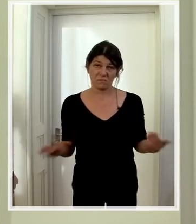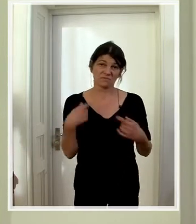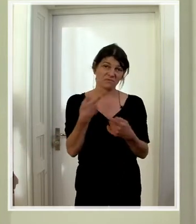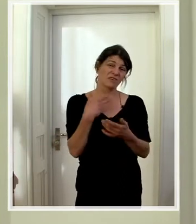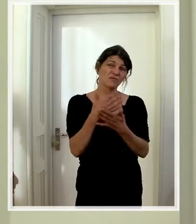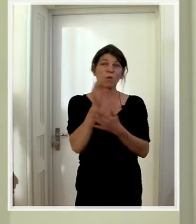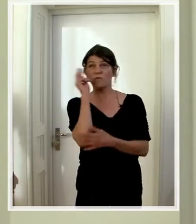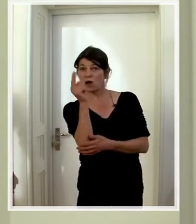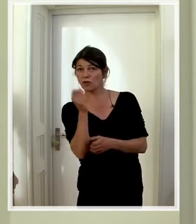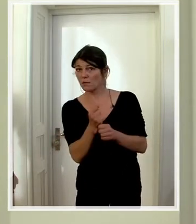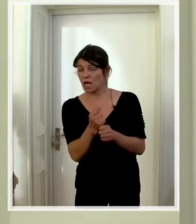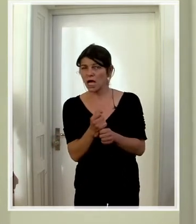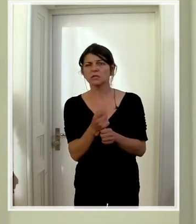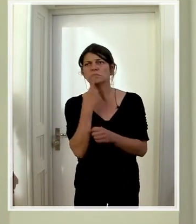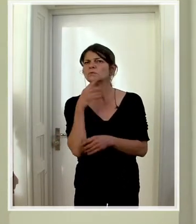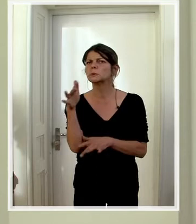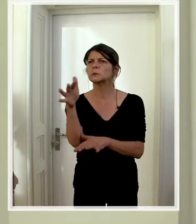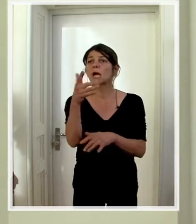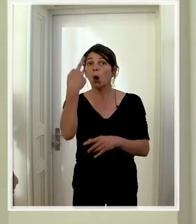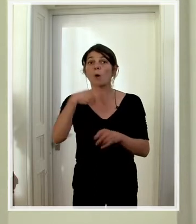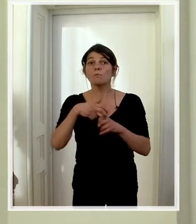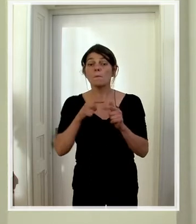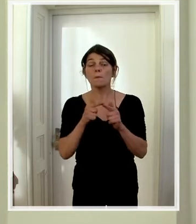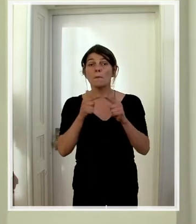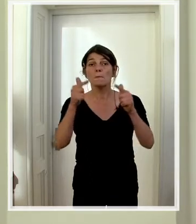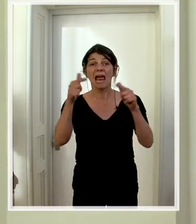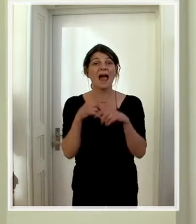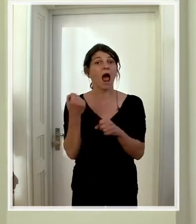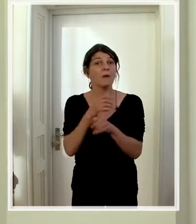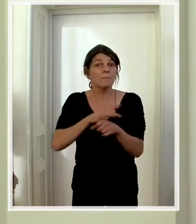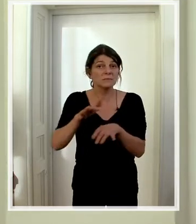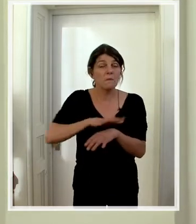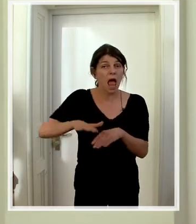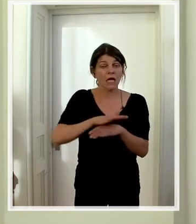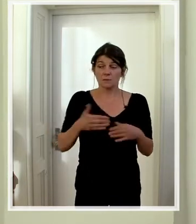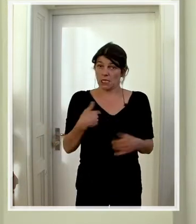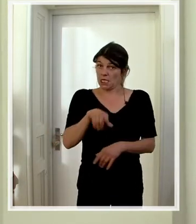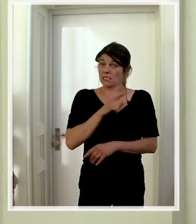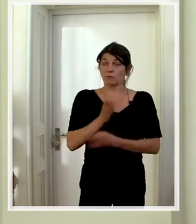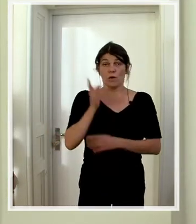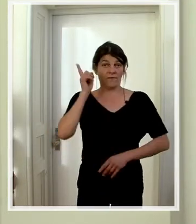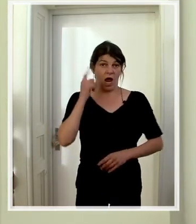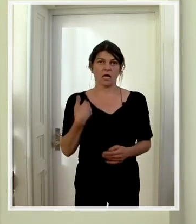prognostiziert, ja überall irgendeine gewaltige Zunahme von unseren Arbeitsplätzen, wobei ich davor warne,